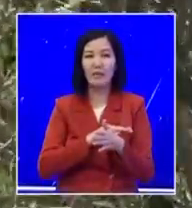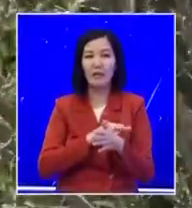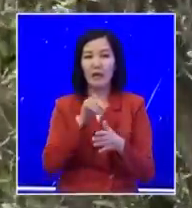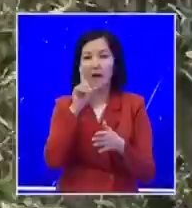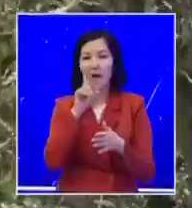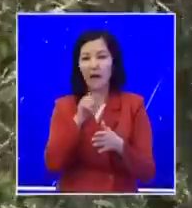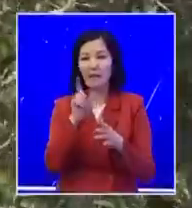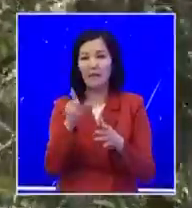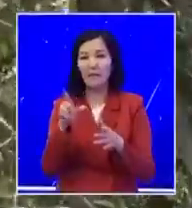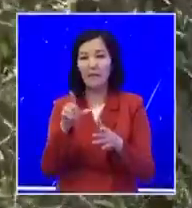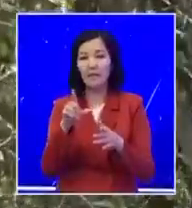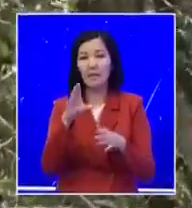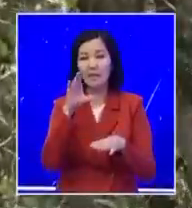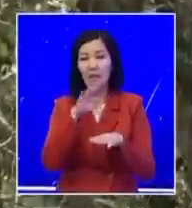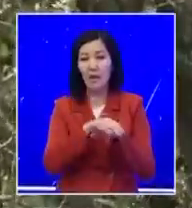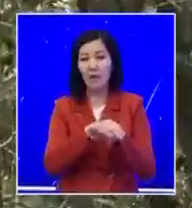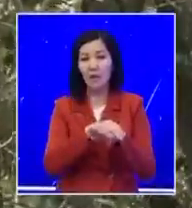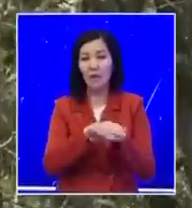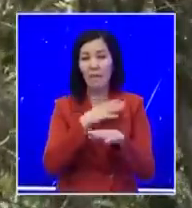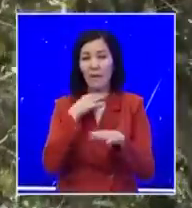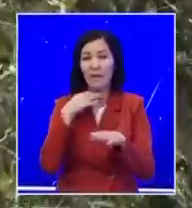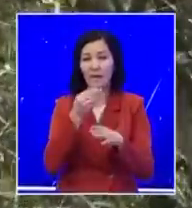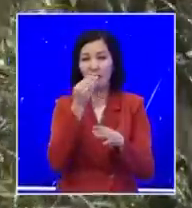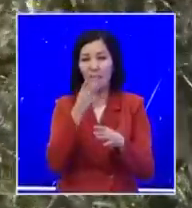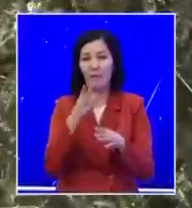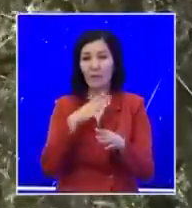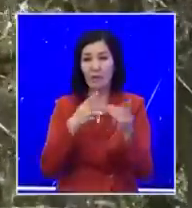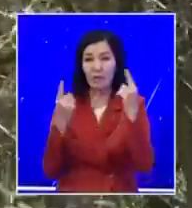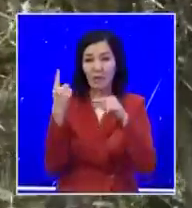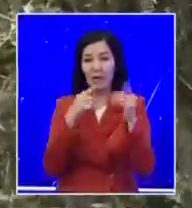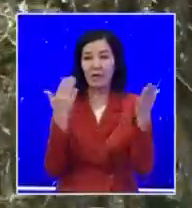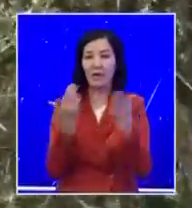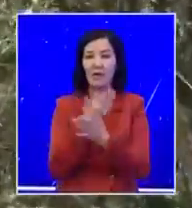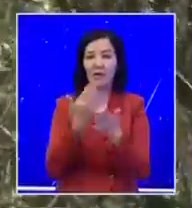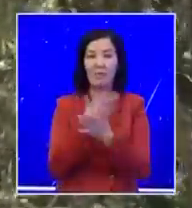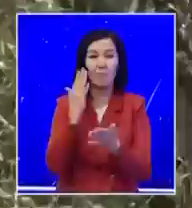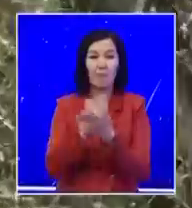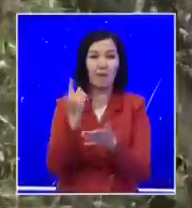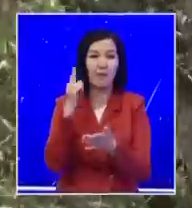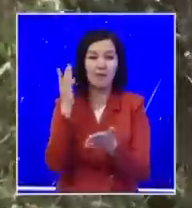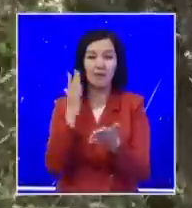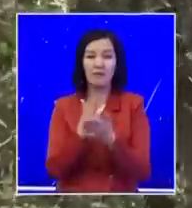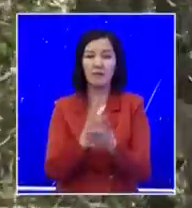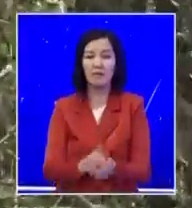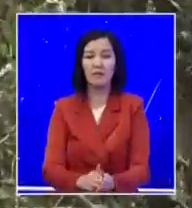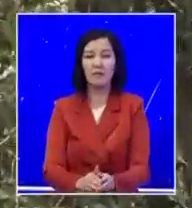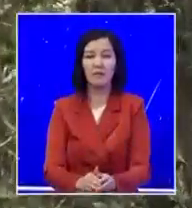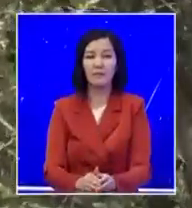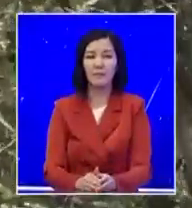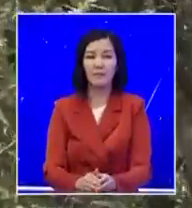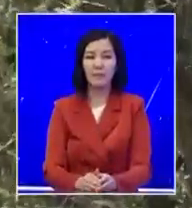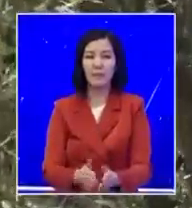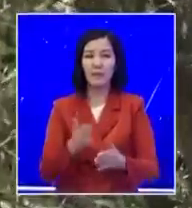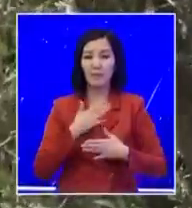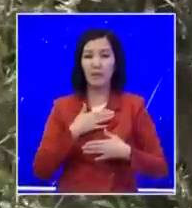сияқты адамдарды аулап, етін азық етті деген аңызға бергісіз ақиқаттар ел аузында айтылады. Мына мен